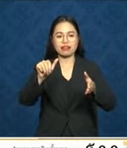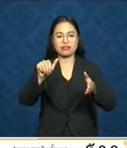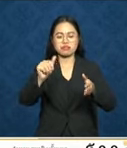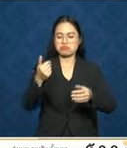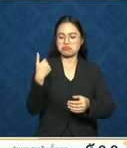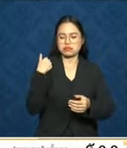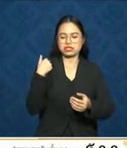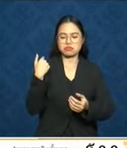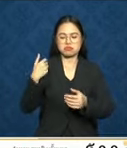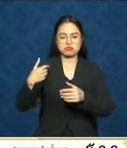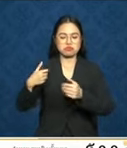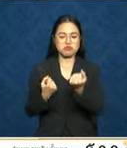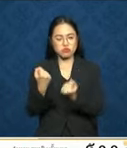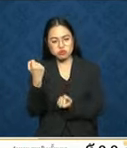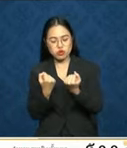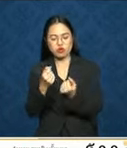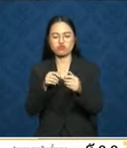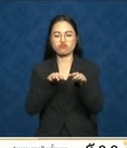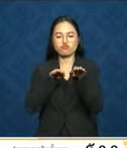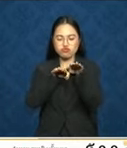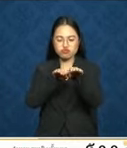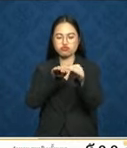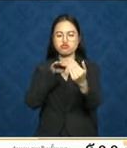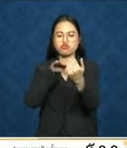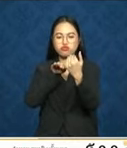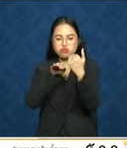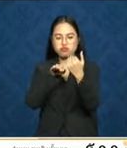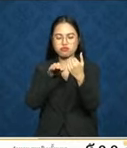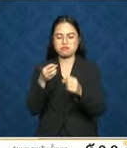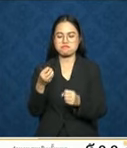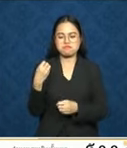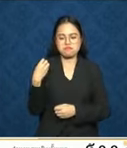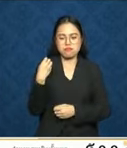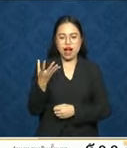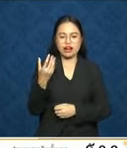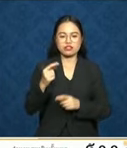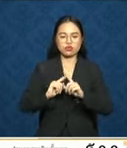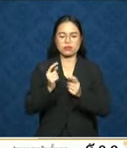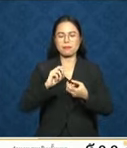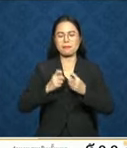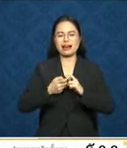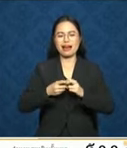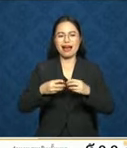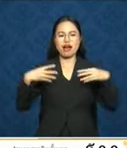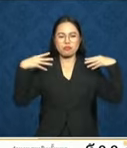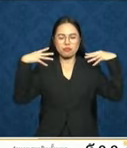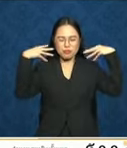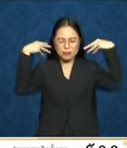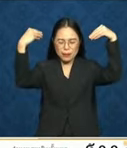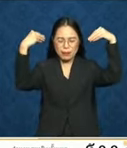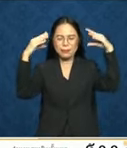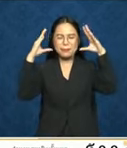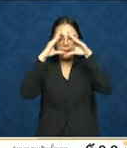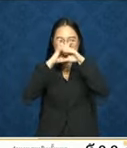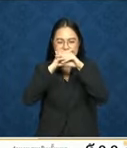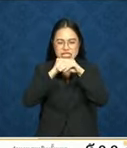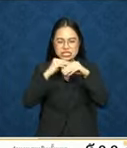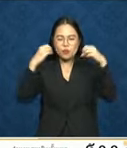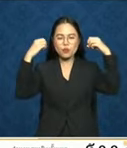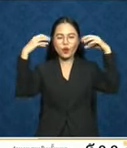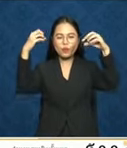ประชาชนใช้จำนวนมากแต่ติดขัดครับในส่วนของเรื่องไฟฟ้าส่องสว่างตามที่ท่านเห็นในรูปครับว่าค่อนข้